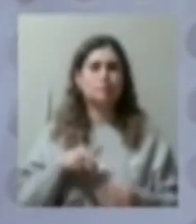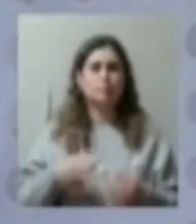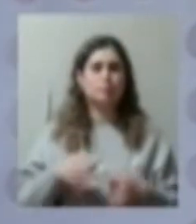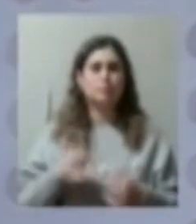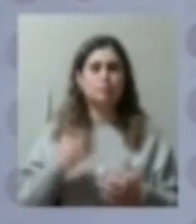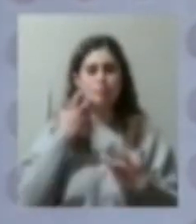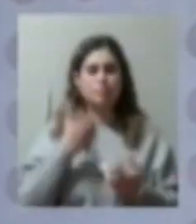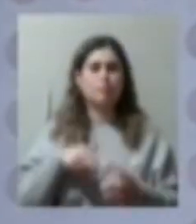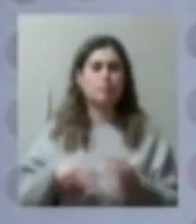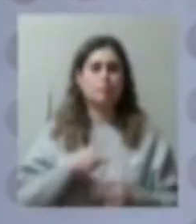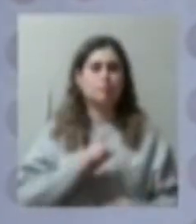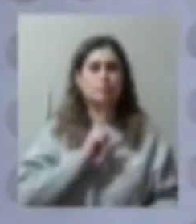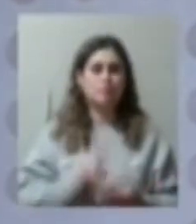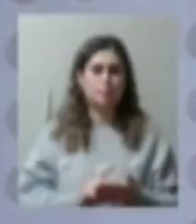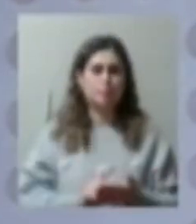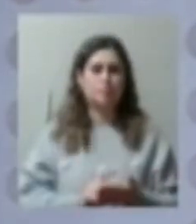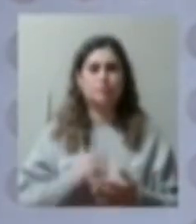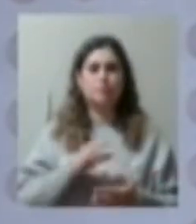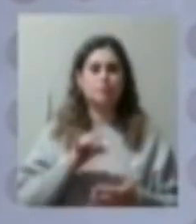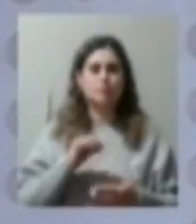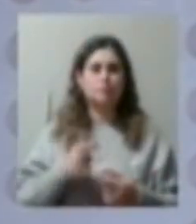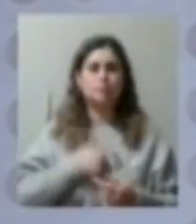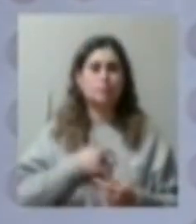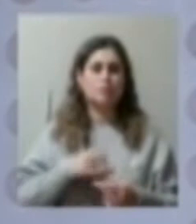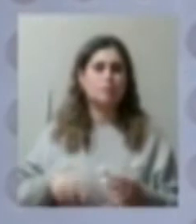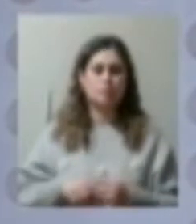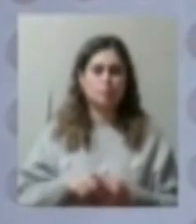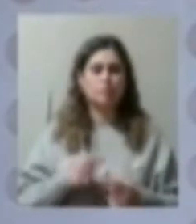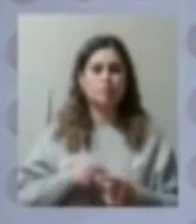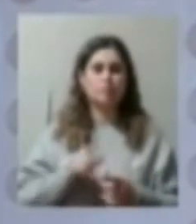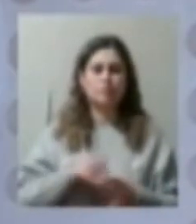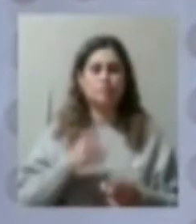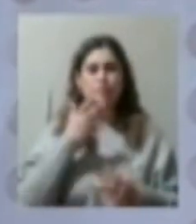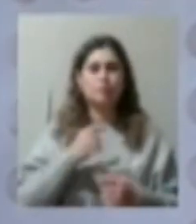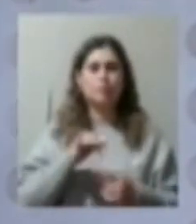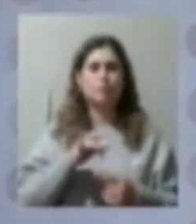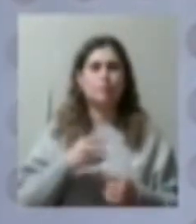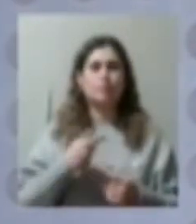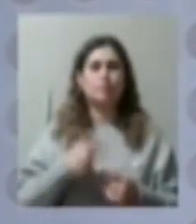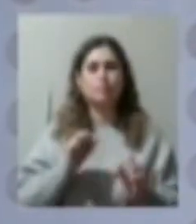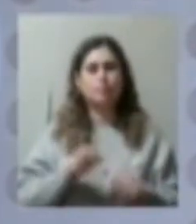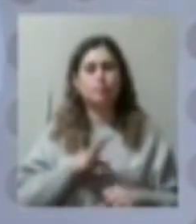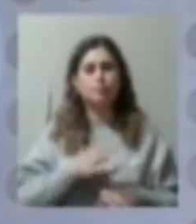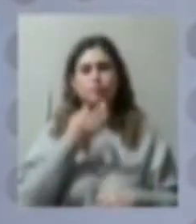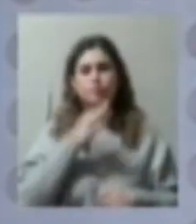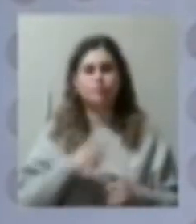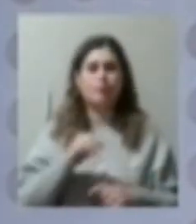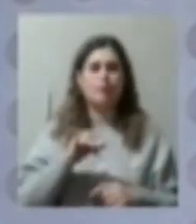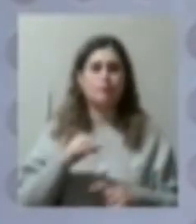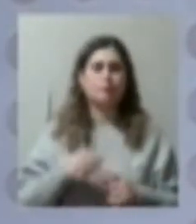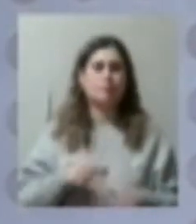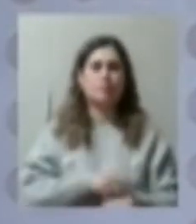доби зобов'язаний позначити себе на дорозі світлоповертальними елементами. Це може бути будь-що – наліпка,